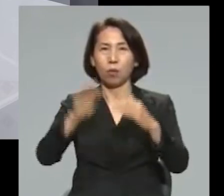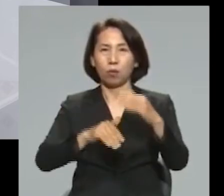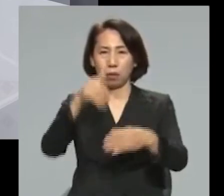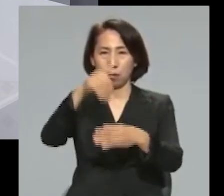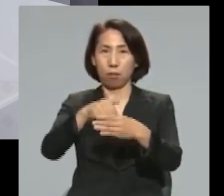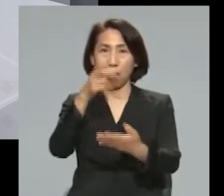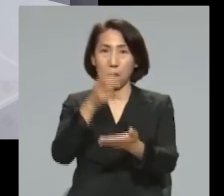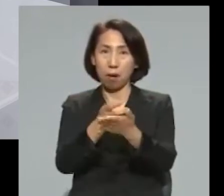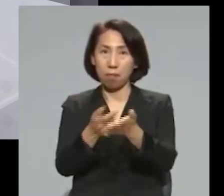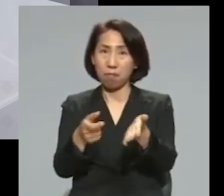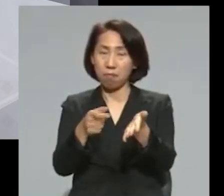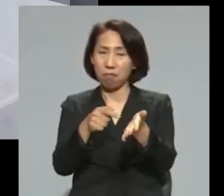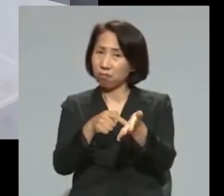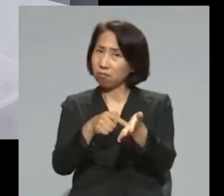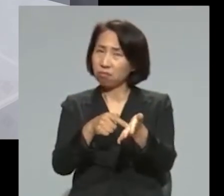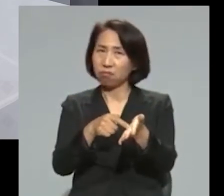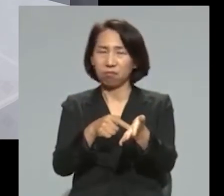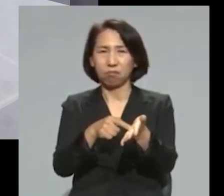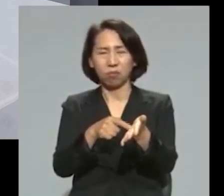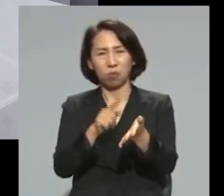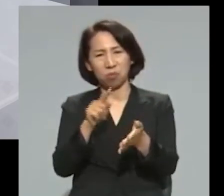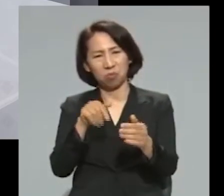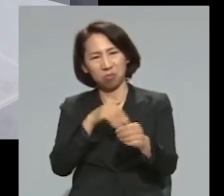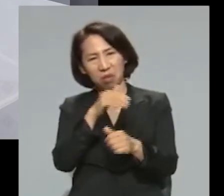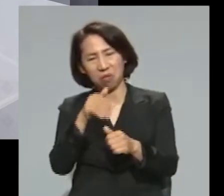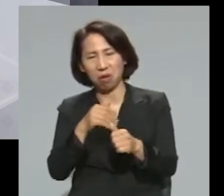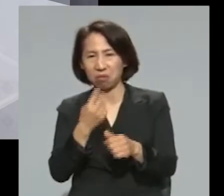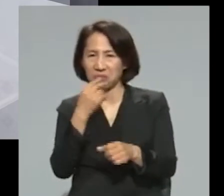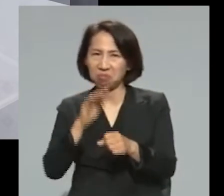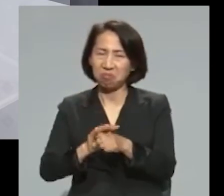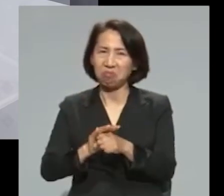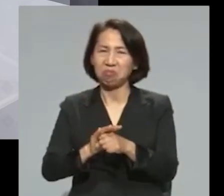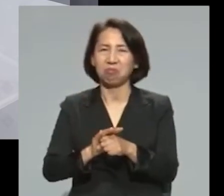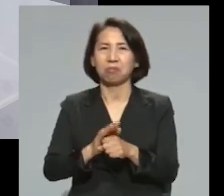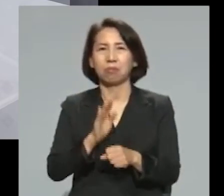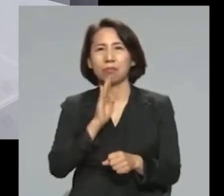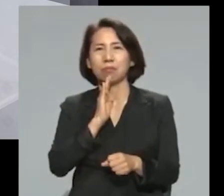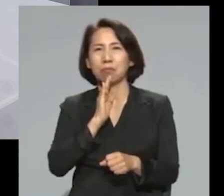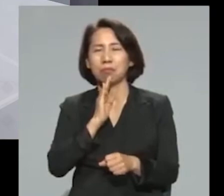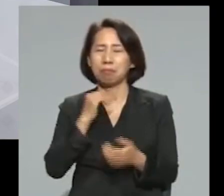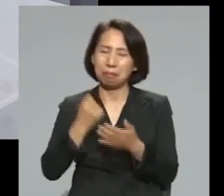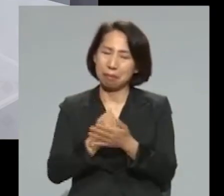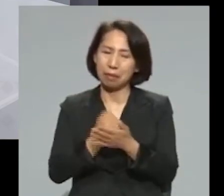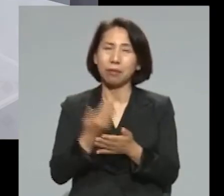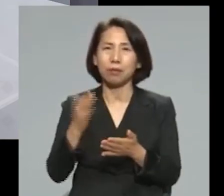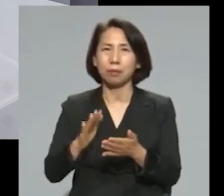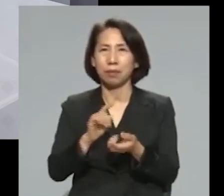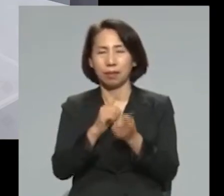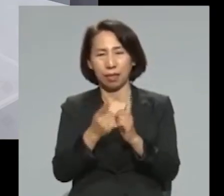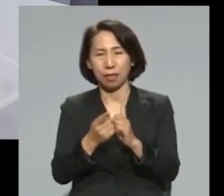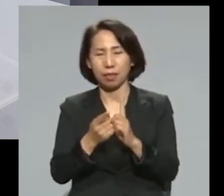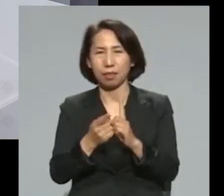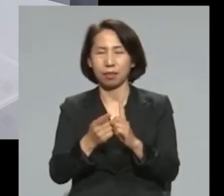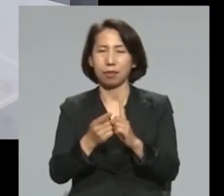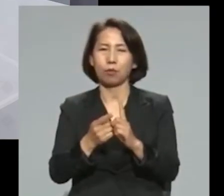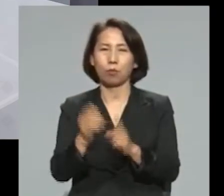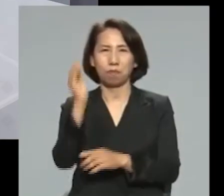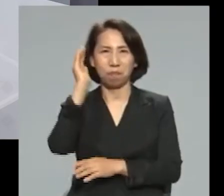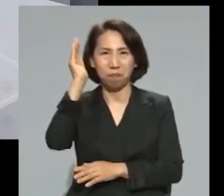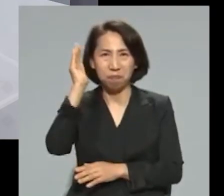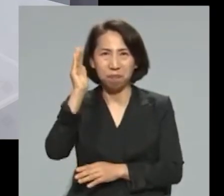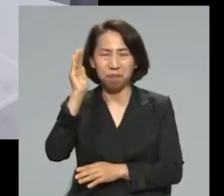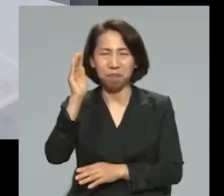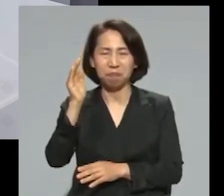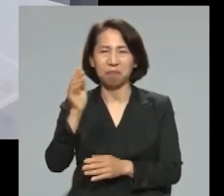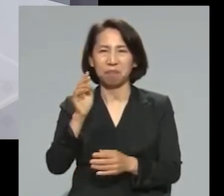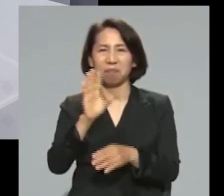규정하고 적용한다는 것이 무척 억울합니다마는 이나마 방송으로 국민들을 만나